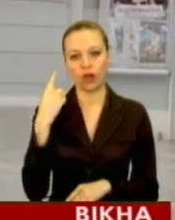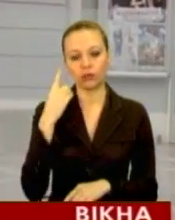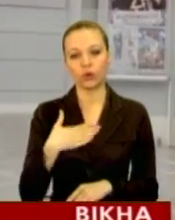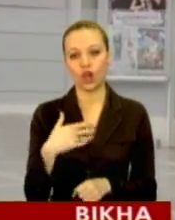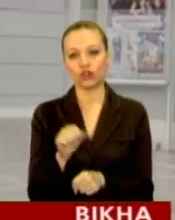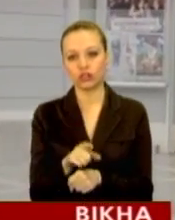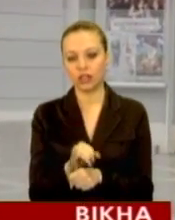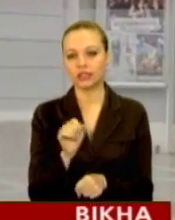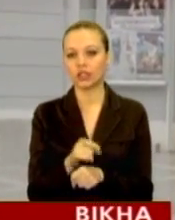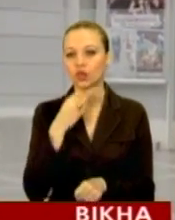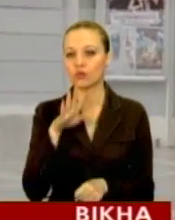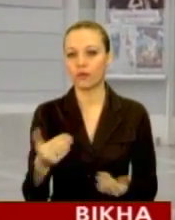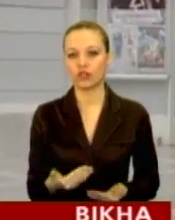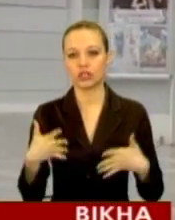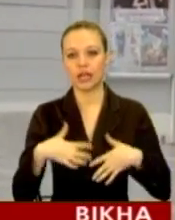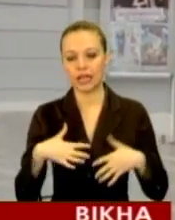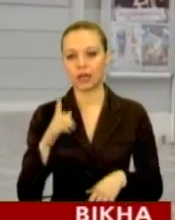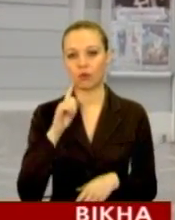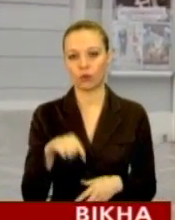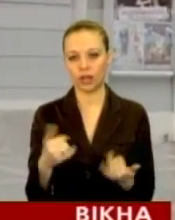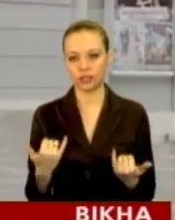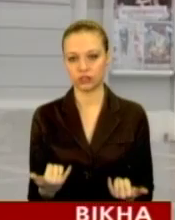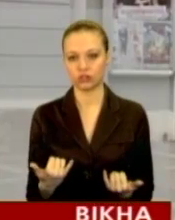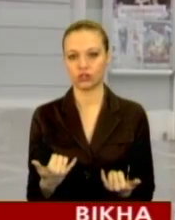задача і задача будь-якого жителя Криму і України зараз